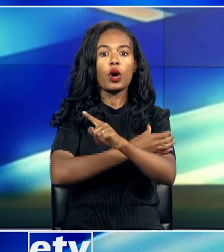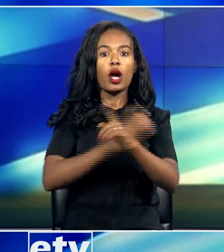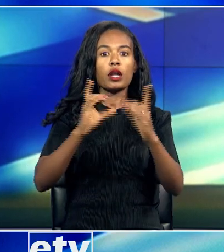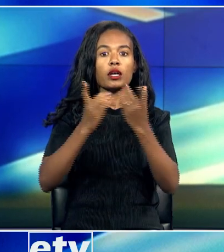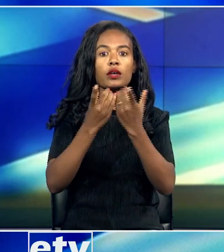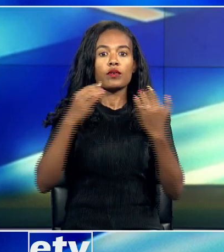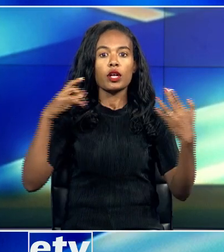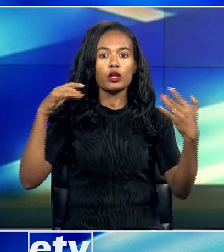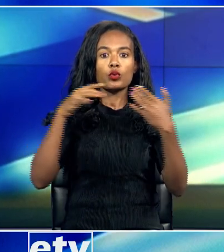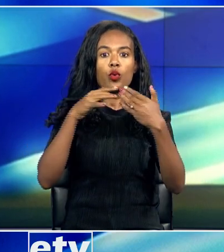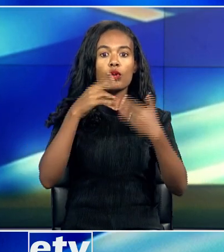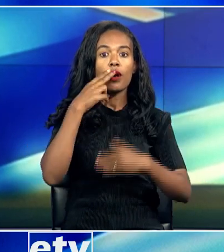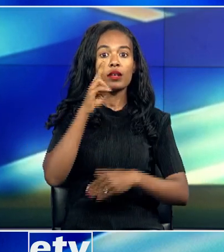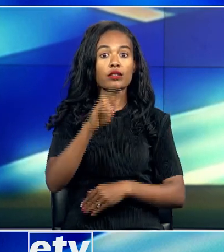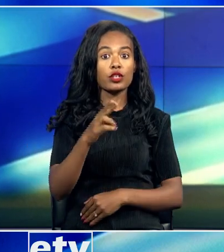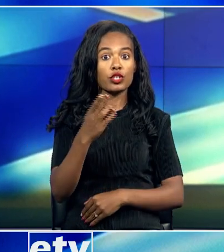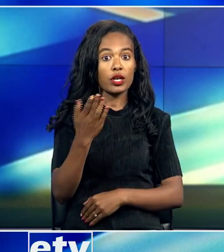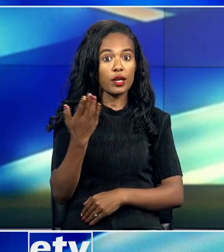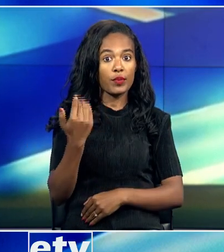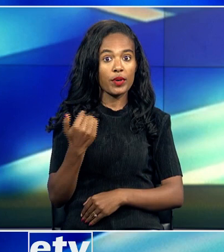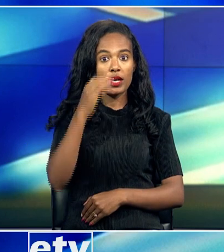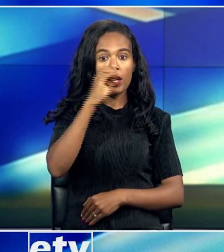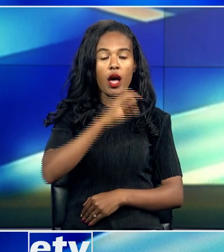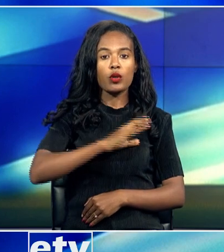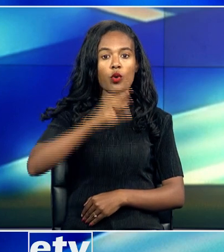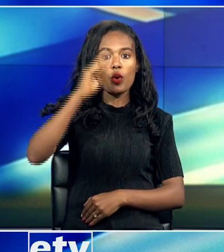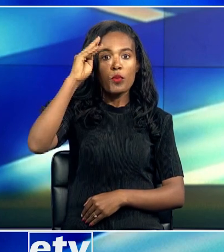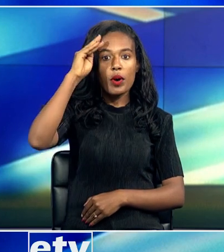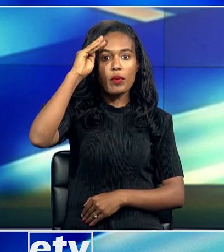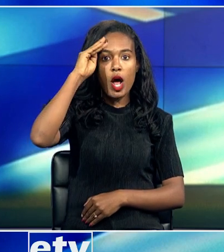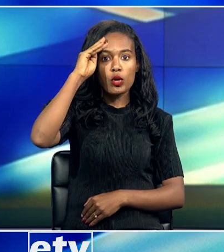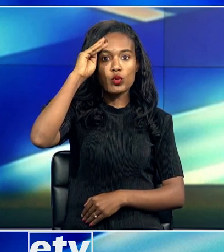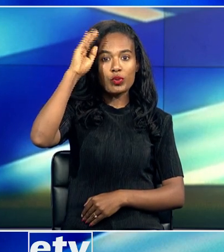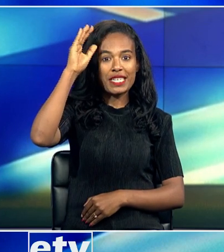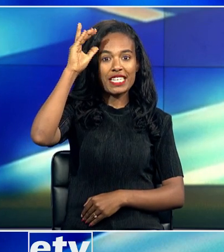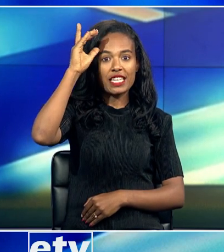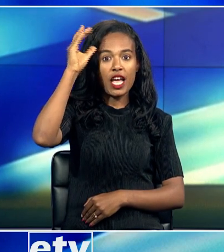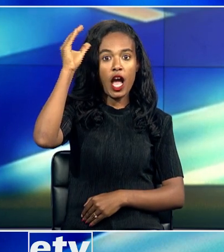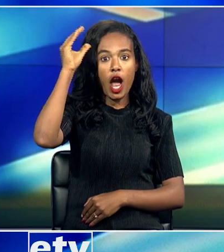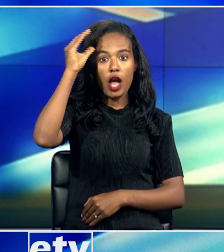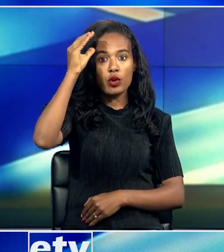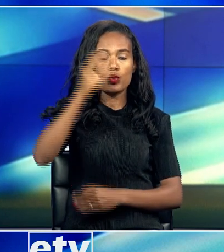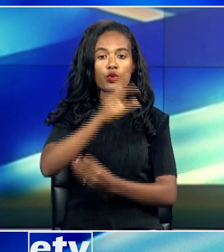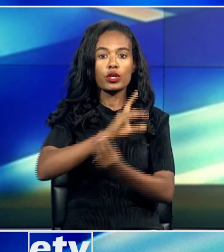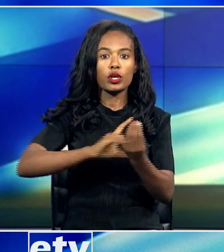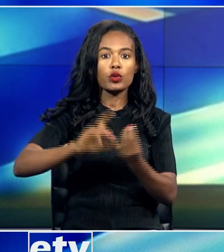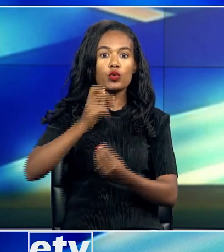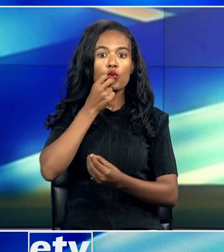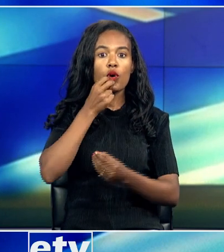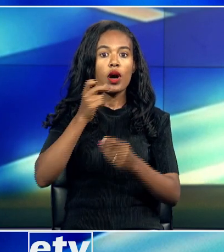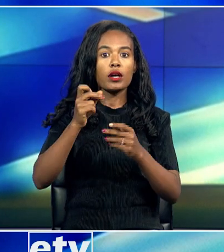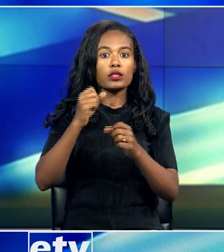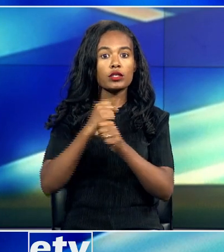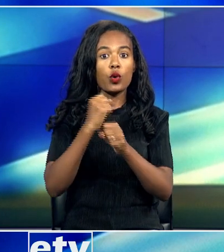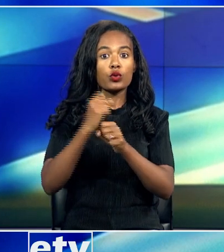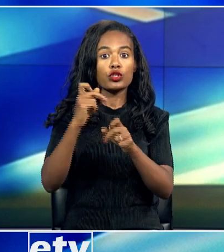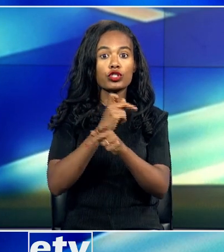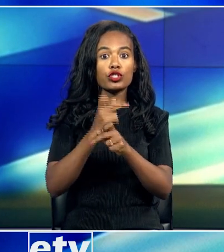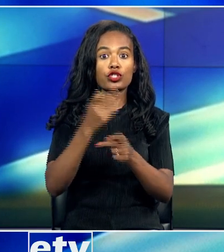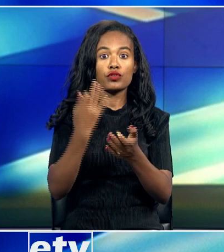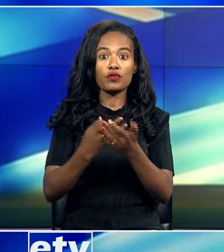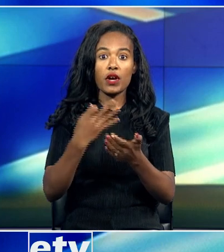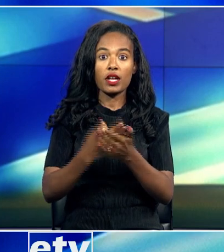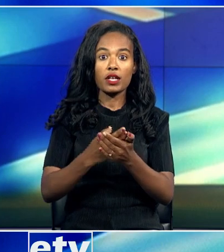ጦር አዛዥ የነበረ፣ አቶ መብርሃቶም ክንዴ ኃይሉ የክልሉ ውሃ ስራዎች ድርጅት ፋይናንስ